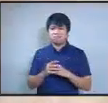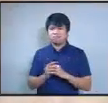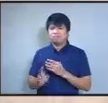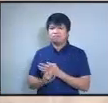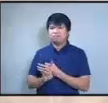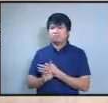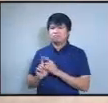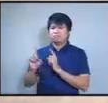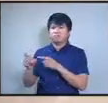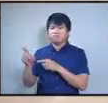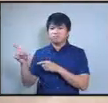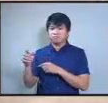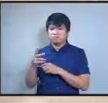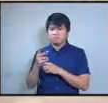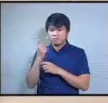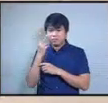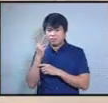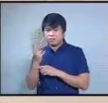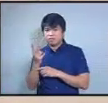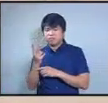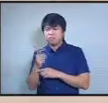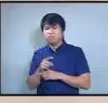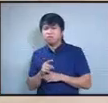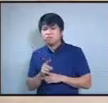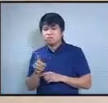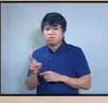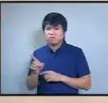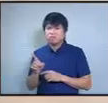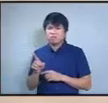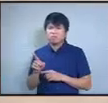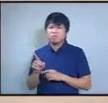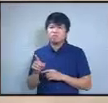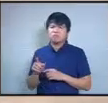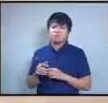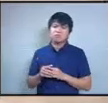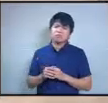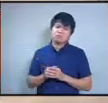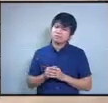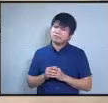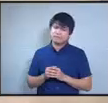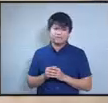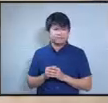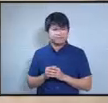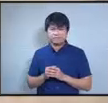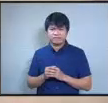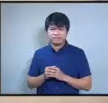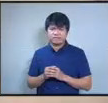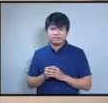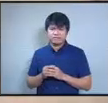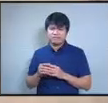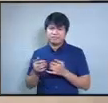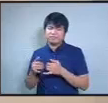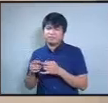doon sa ibabaw na yun. Sabi ko, dumapanak ako itong itong laruan ng